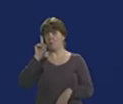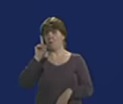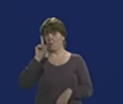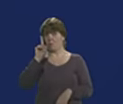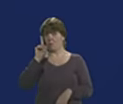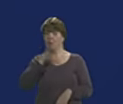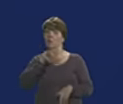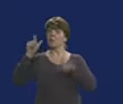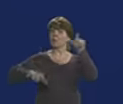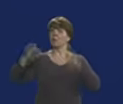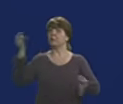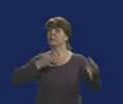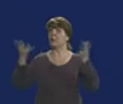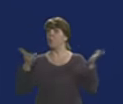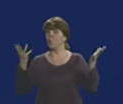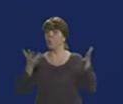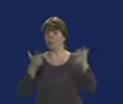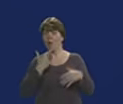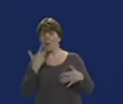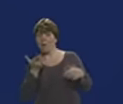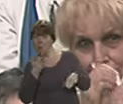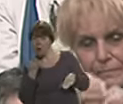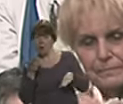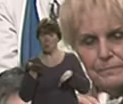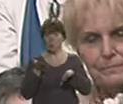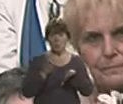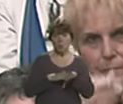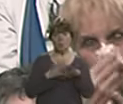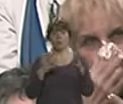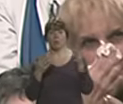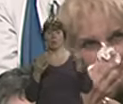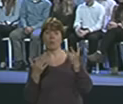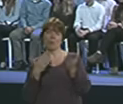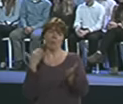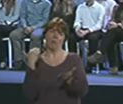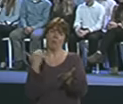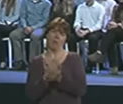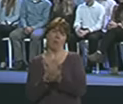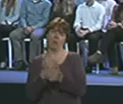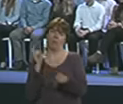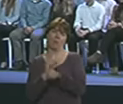qui prétendent invoquer son exemple arrêtent de le singer